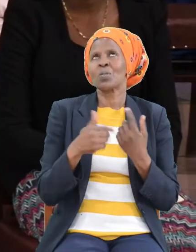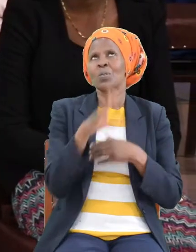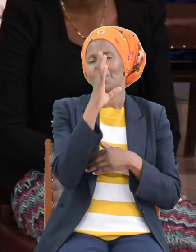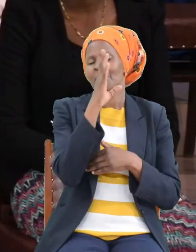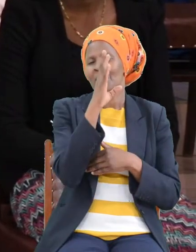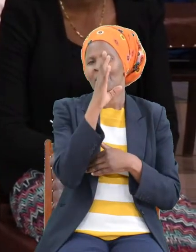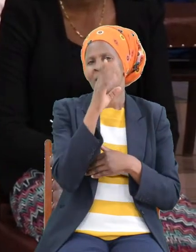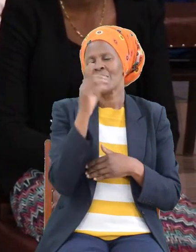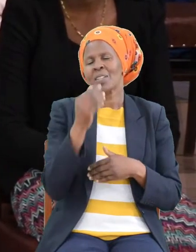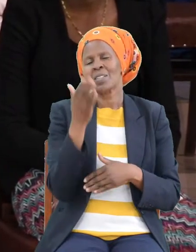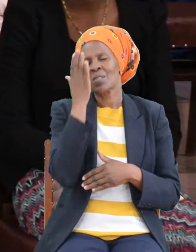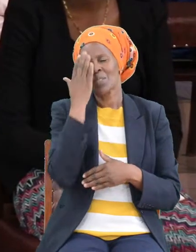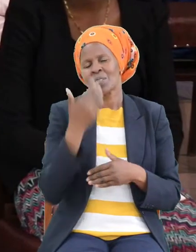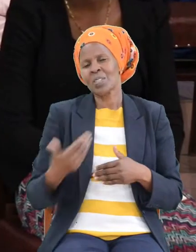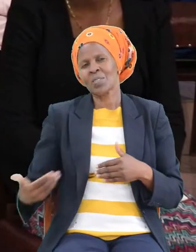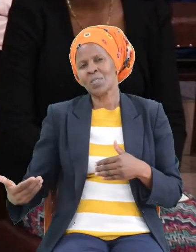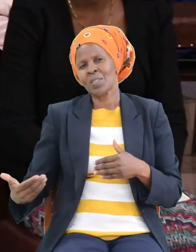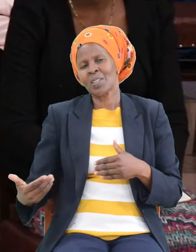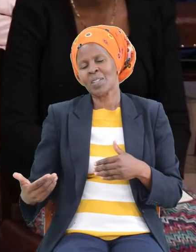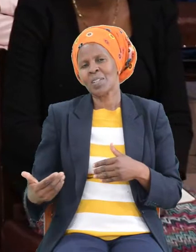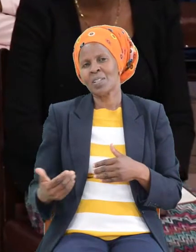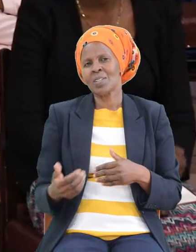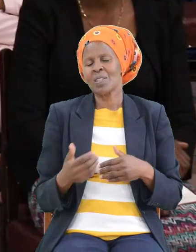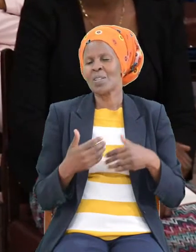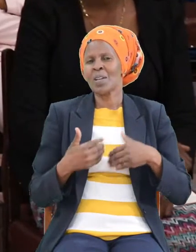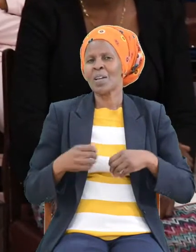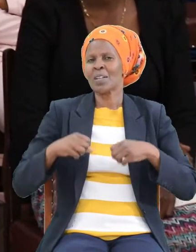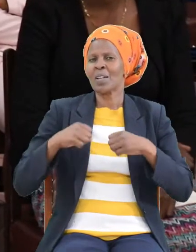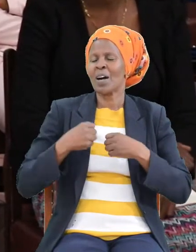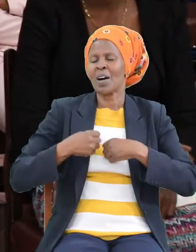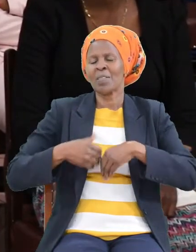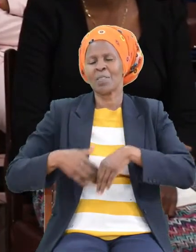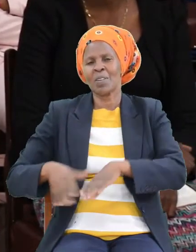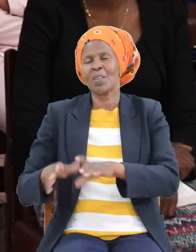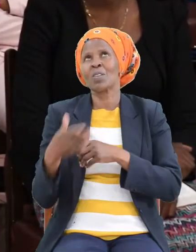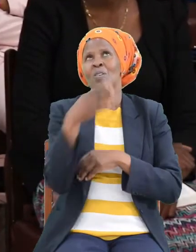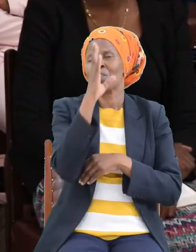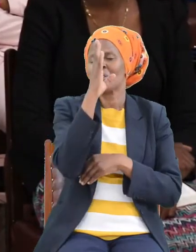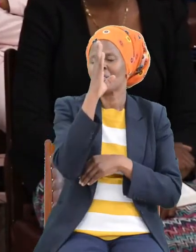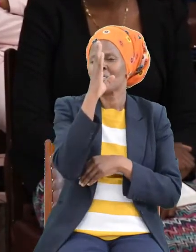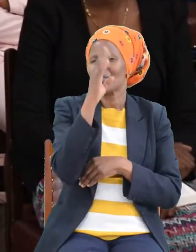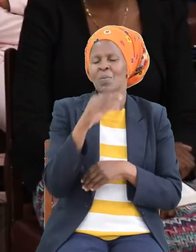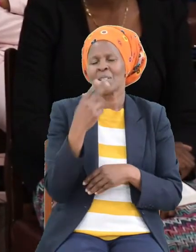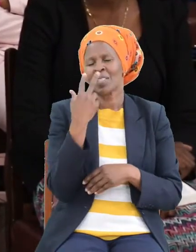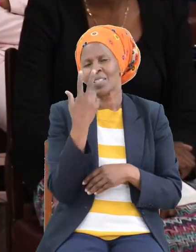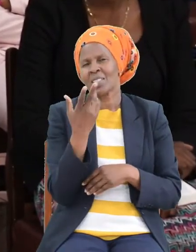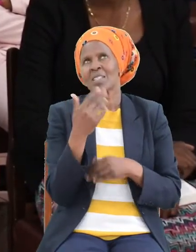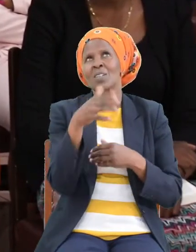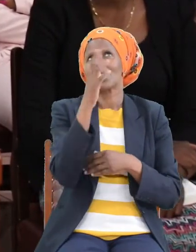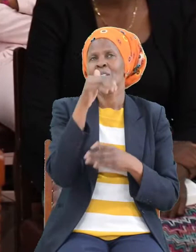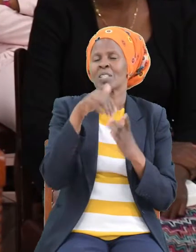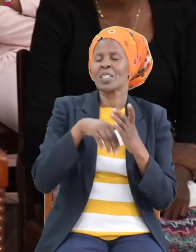na Mungu. Hawa wana wa Israeli walikuwa wamemuasi Mungu, Na mara kwa mara tunamuona Mungu katika neno